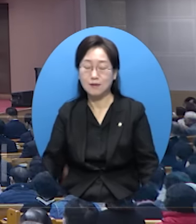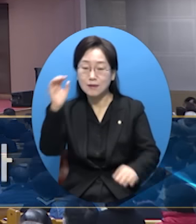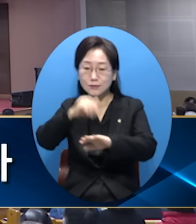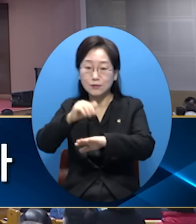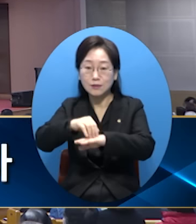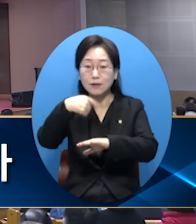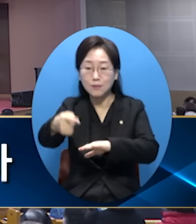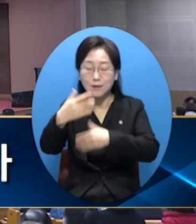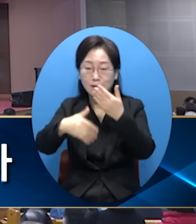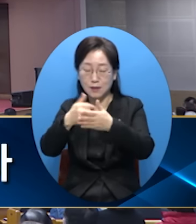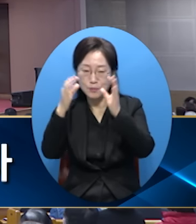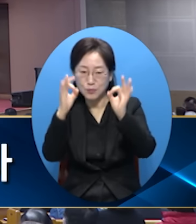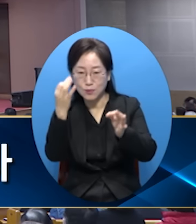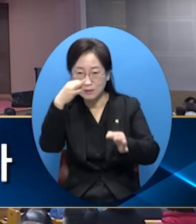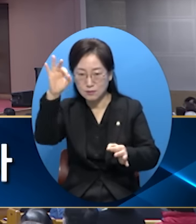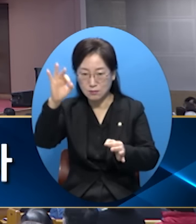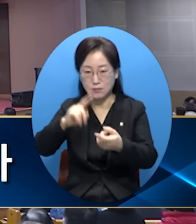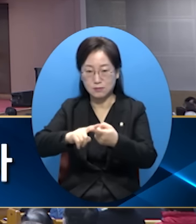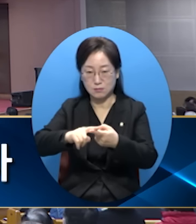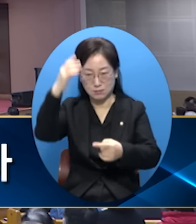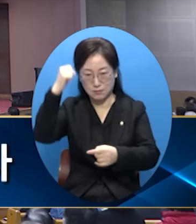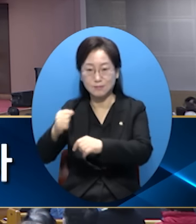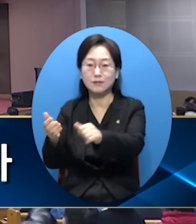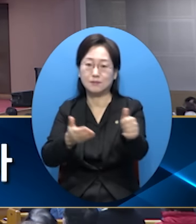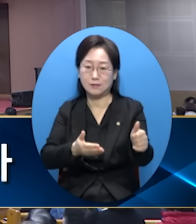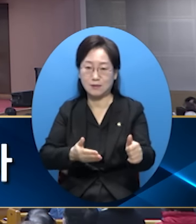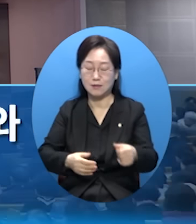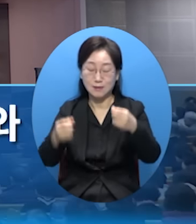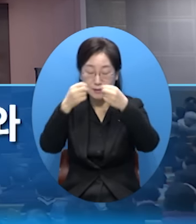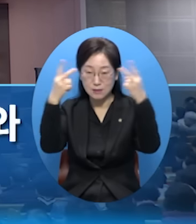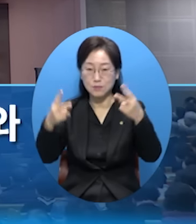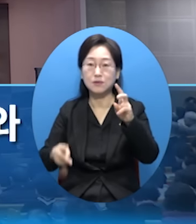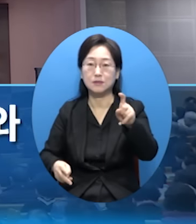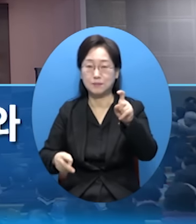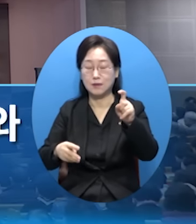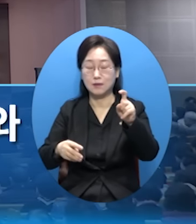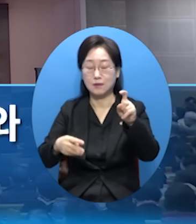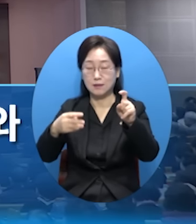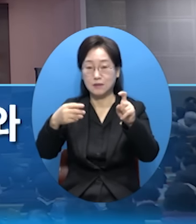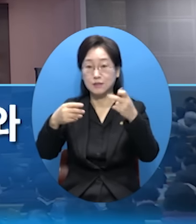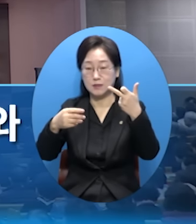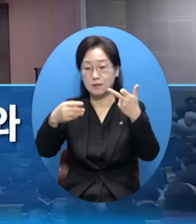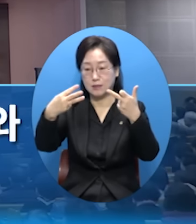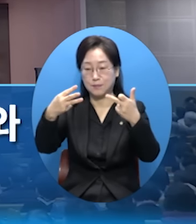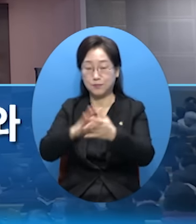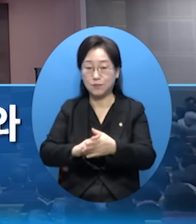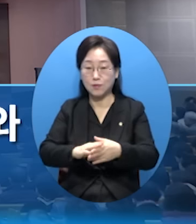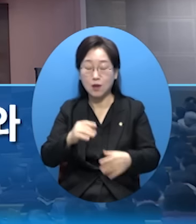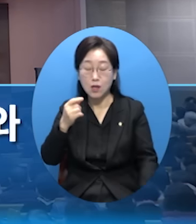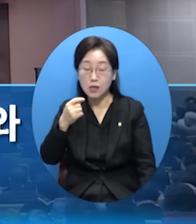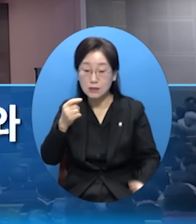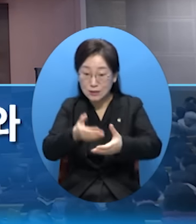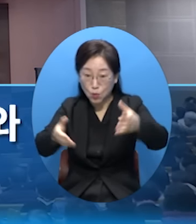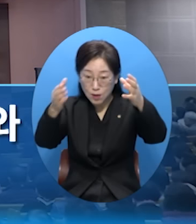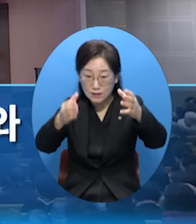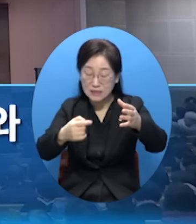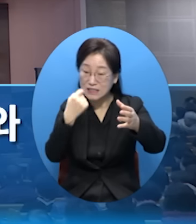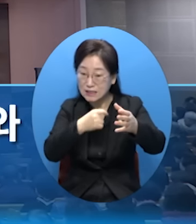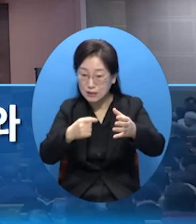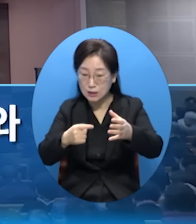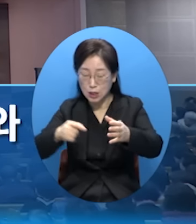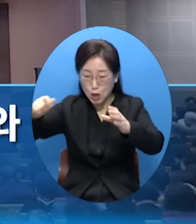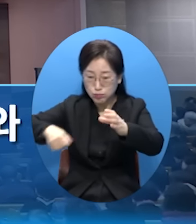통해서 하나님께 인정받는 자가 된다는 것을 잊지 말아야 됩니다. 잠언서 10장 3절입니다 도가니는 은을 풀무는 금을